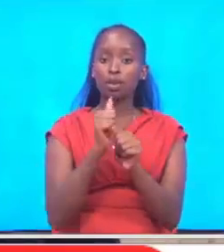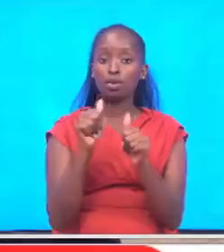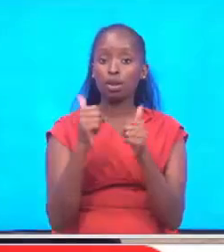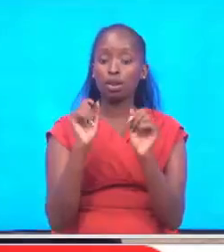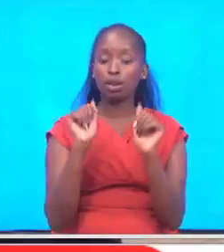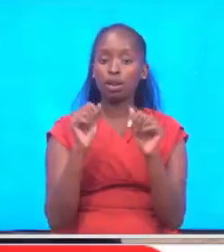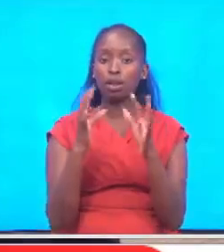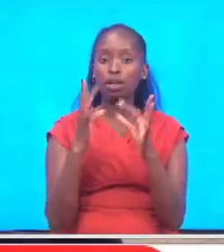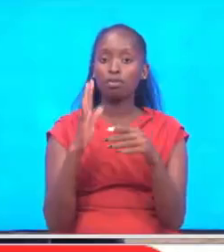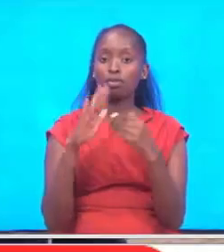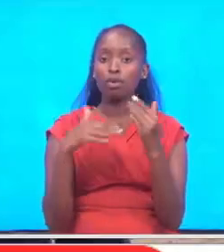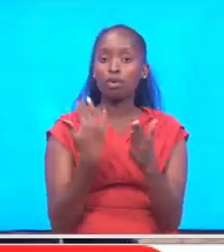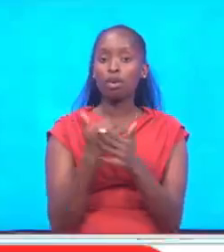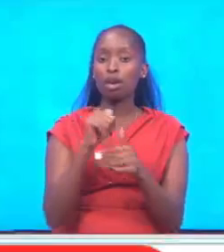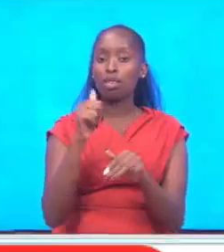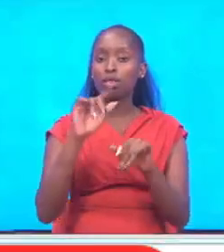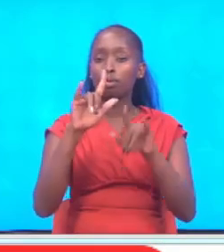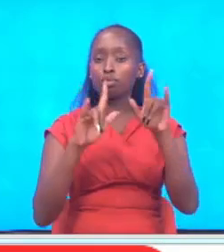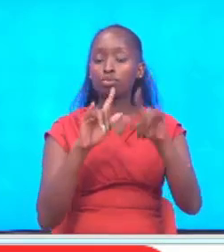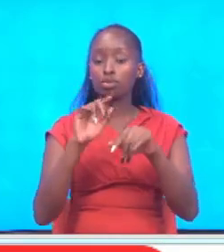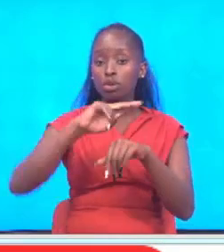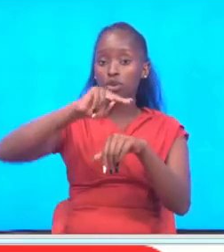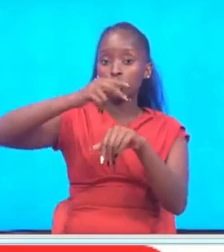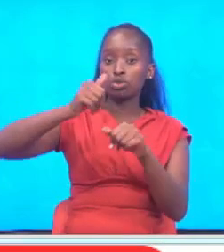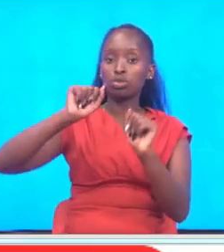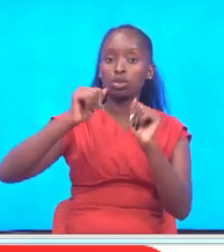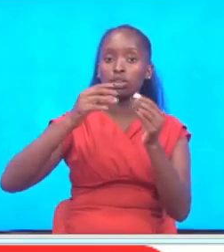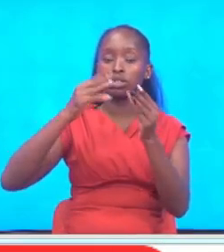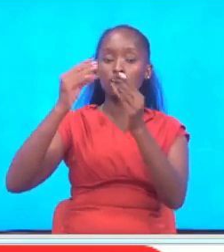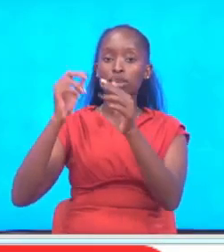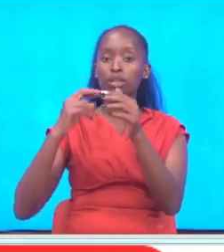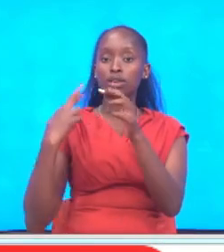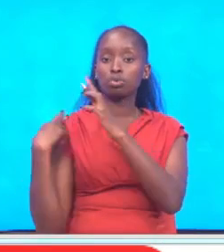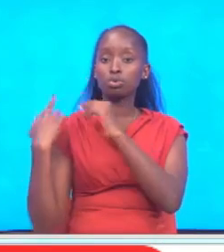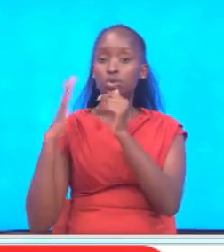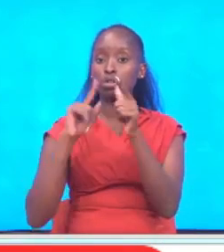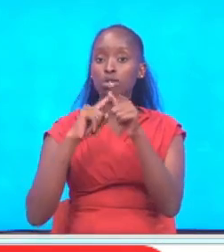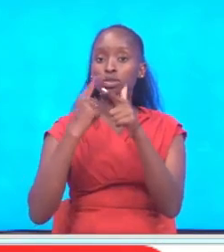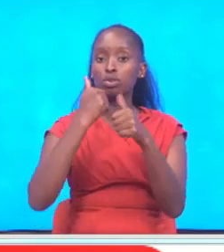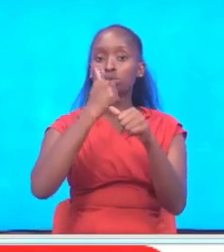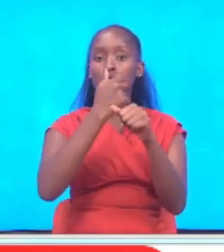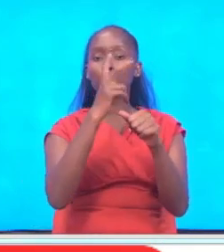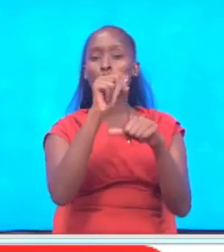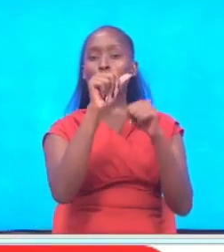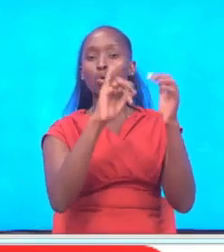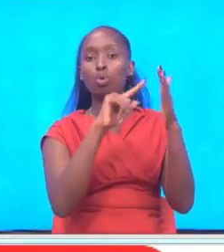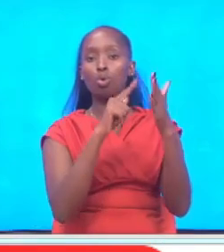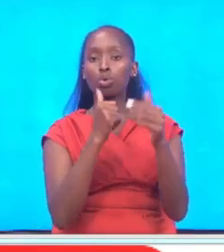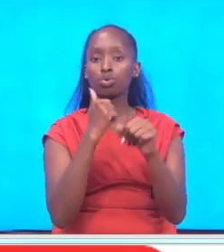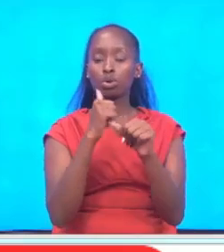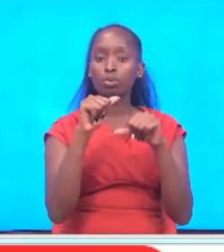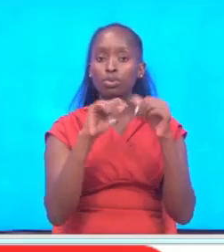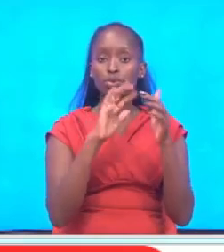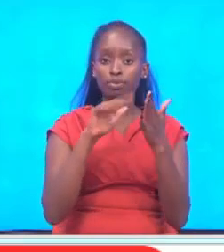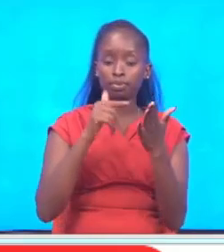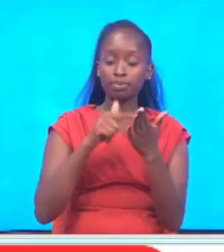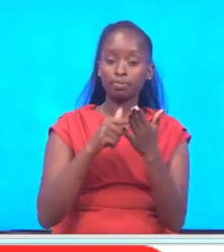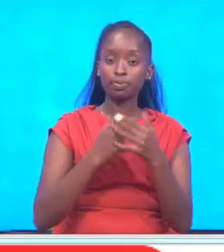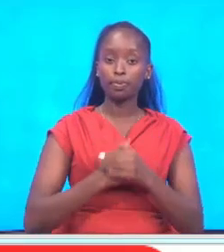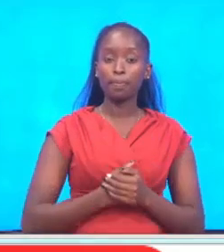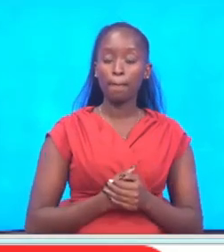hatua ili kukomesha uhalifu. See this as a policy tool. You know, to see